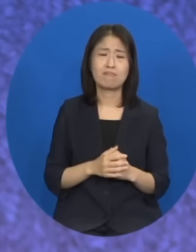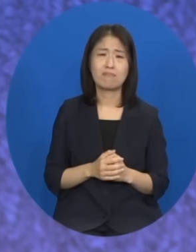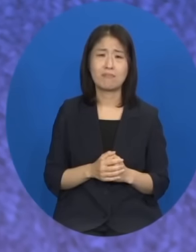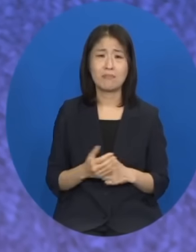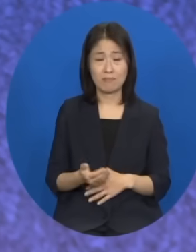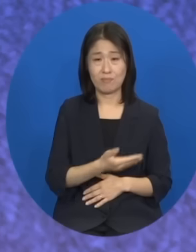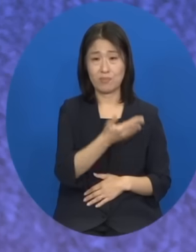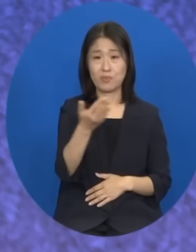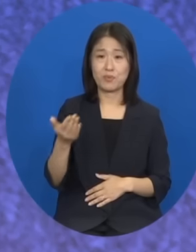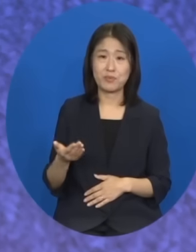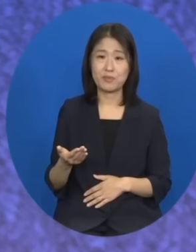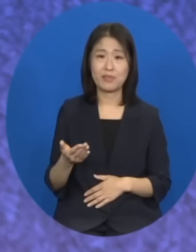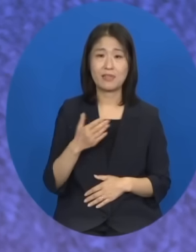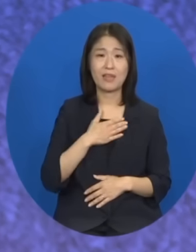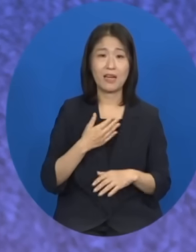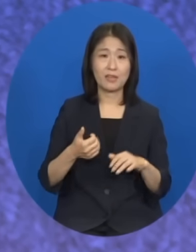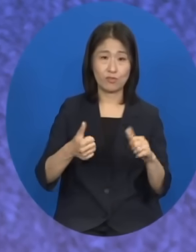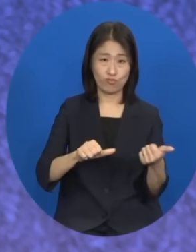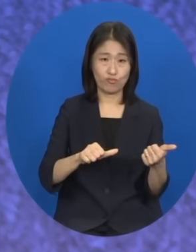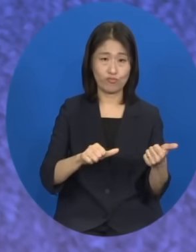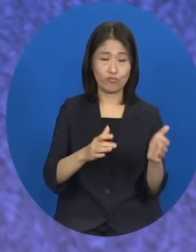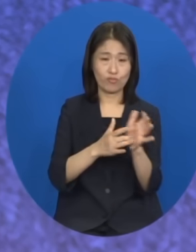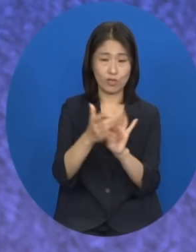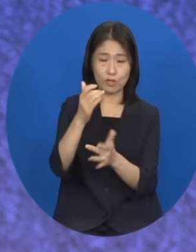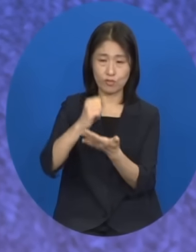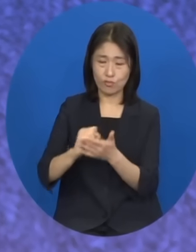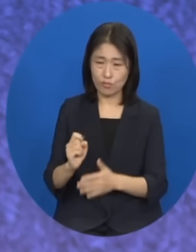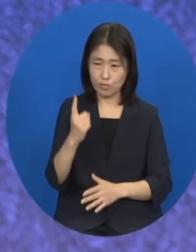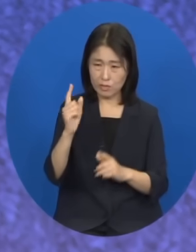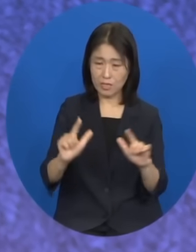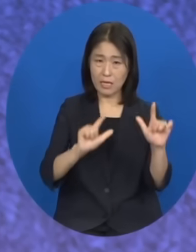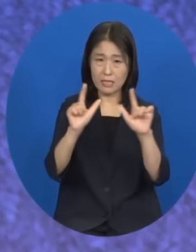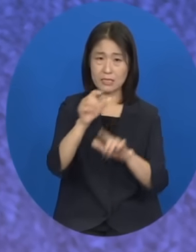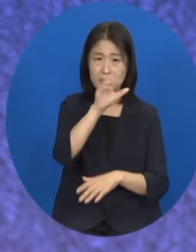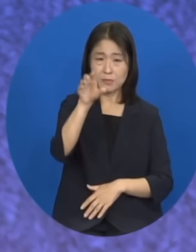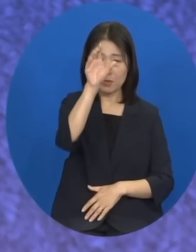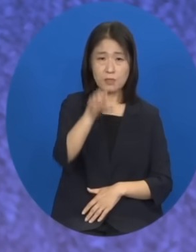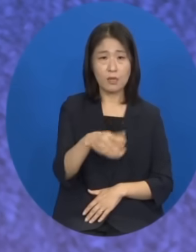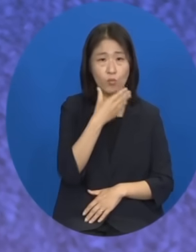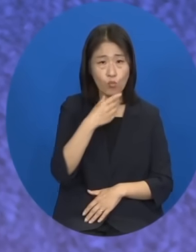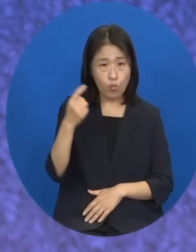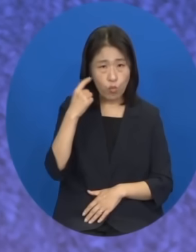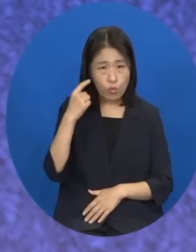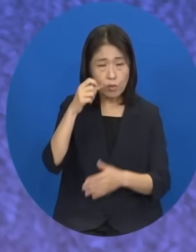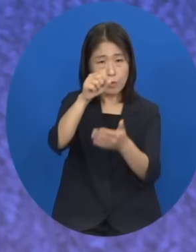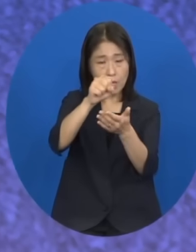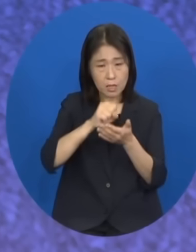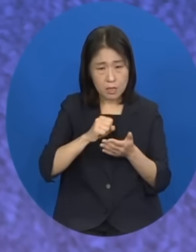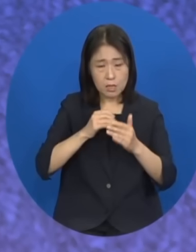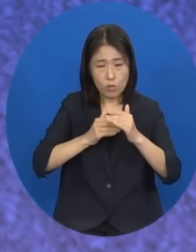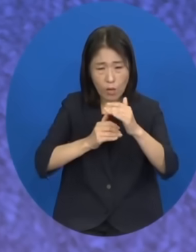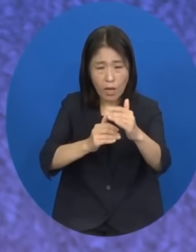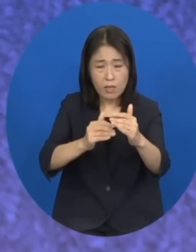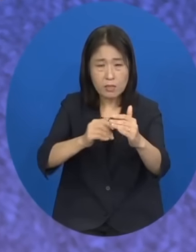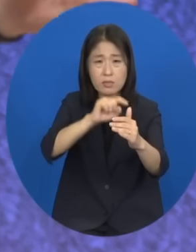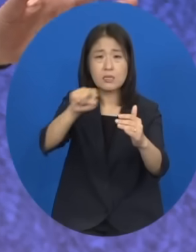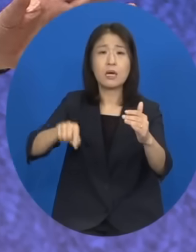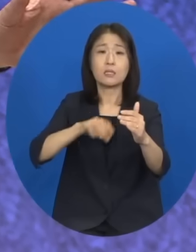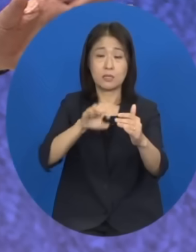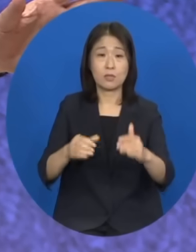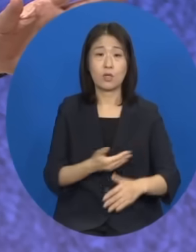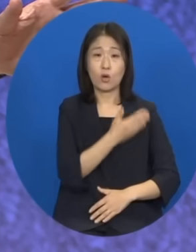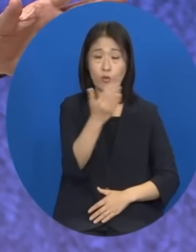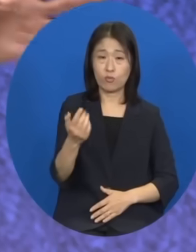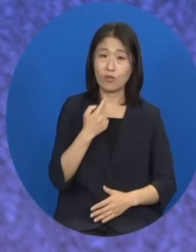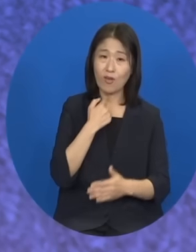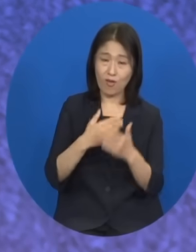여러분들도 아마 나는 죽고 예수로 사는 십자가의 복음을 정말 믿음으로 취해가는 과정에서 여러분들도 다 경험할